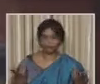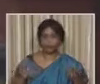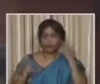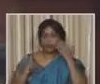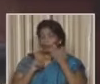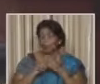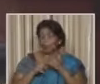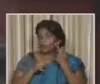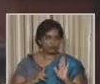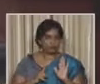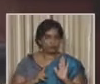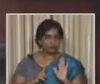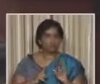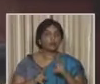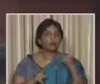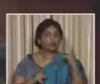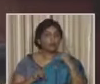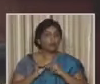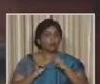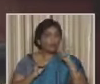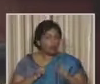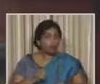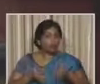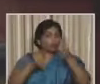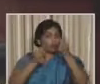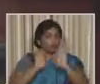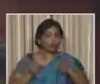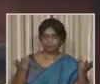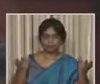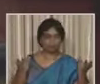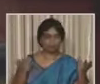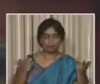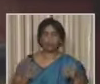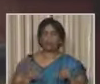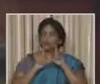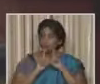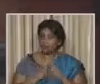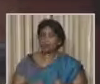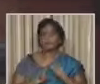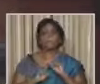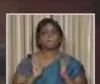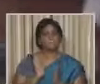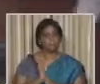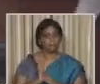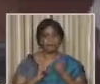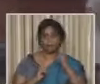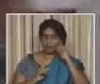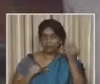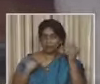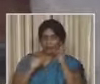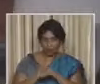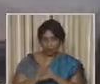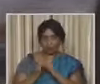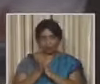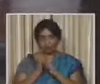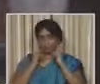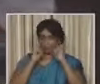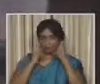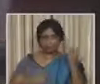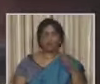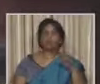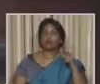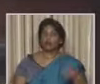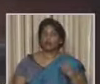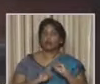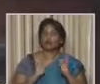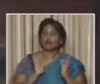கூட்டத்திற்கு அழைப்பு விடுக்கப்படவும் இல்லை. அப்போதிருந்த பிரதமர் அங்கு சென்றிருந்தால் இதனை காப்பாற்றிக் கொண்டிருப்பாரா என்று எனக்கு தெரியாது. அவர் ஏன் அழைப்பு விடுக்கவில்லை?